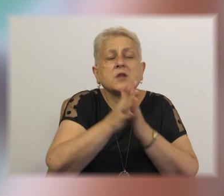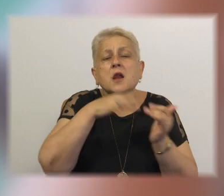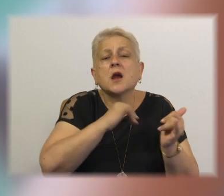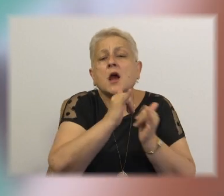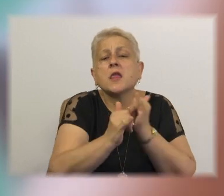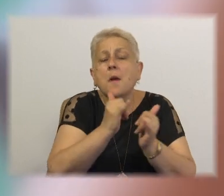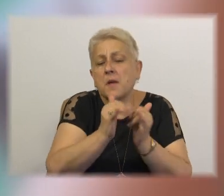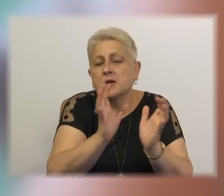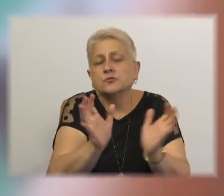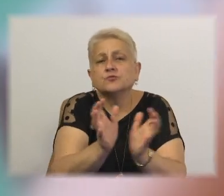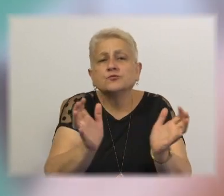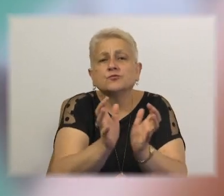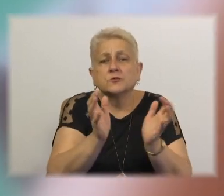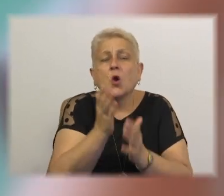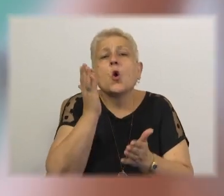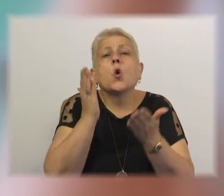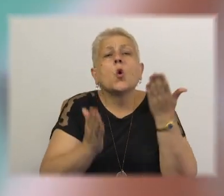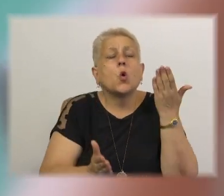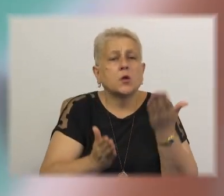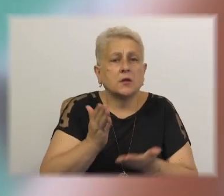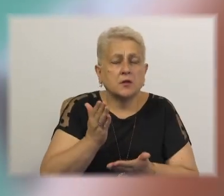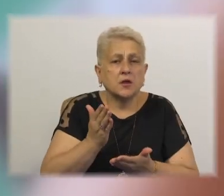եմ, օրինակ